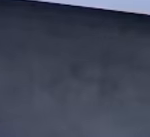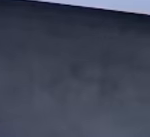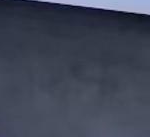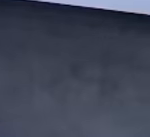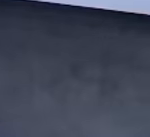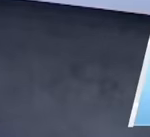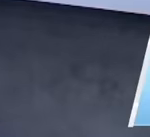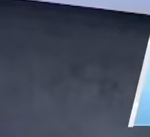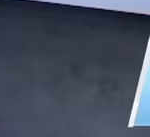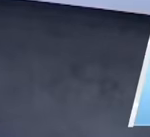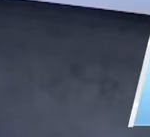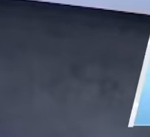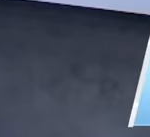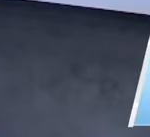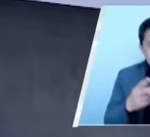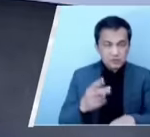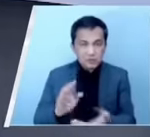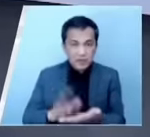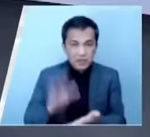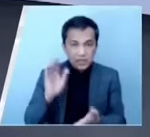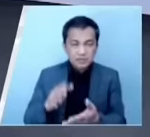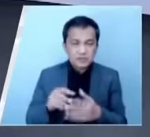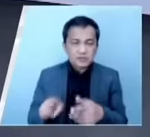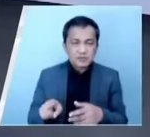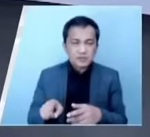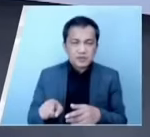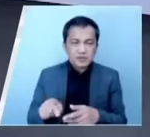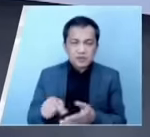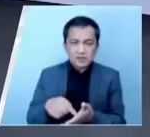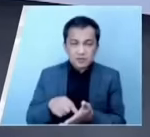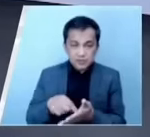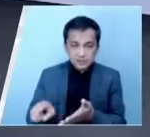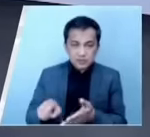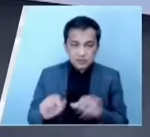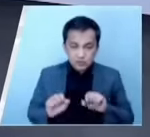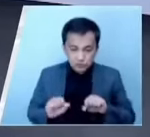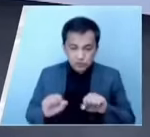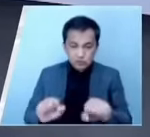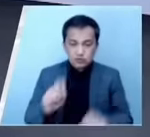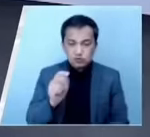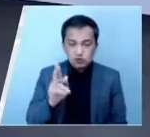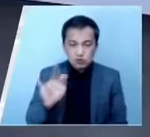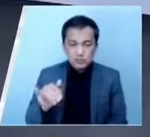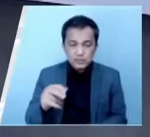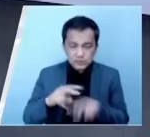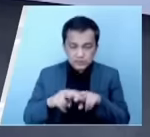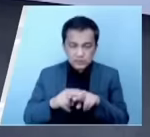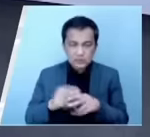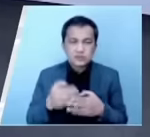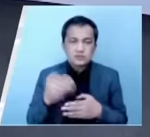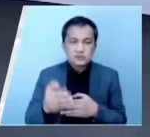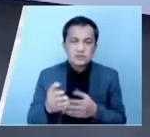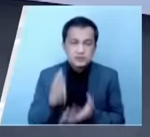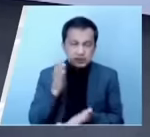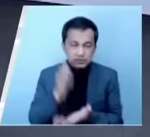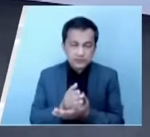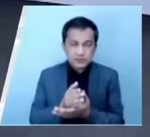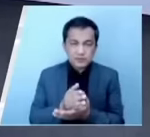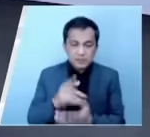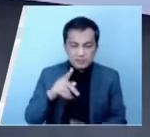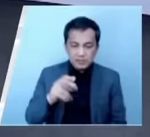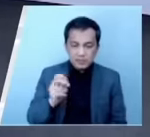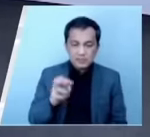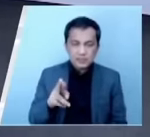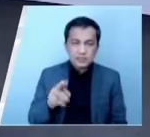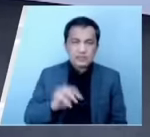Doble na po ang singil ng mga nagtutulak ng trolley sa Riles kasunod ng pansamantalang tigil operasyon ng PNR sa Metro